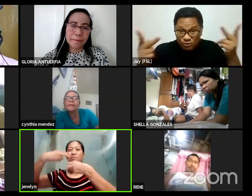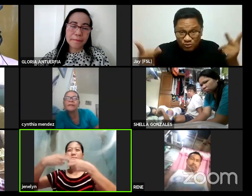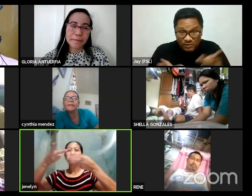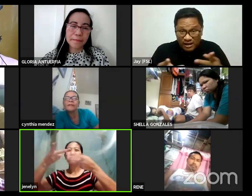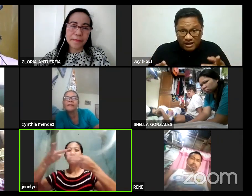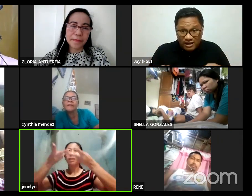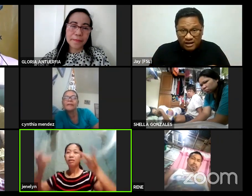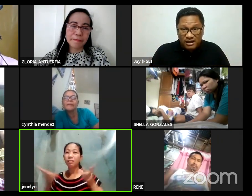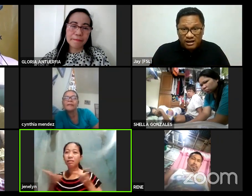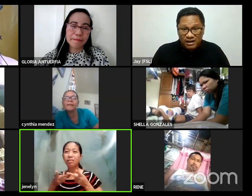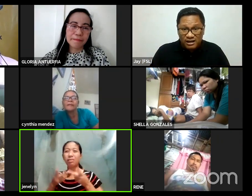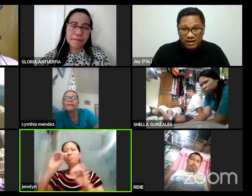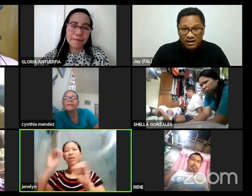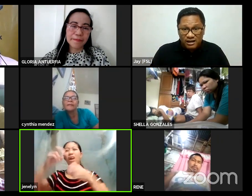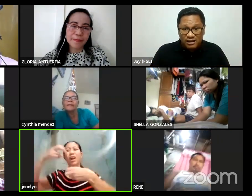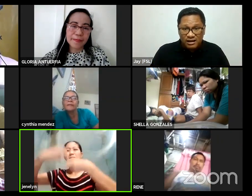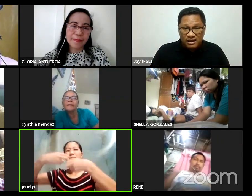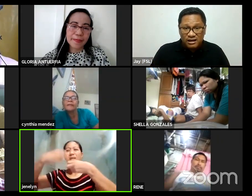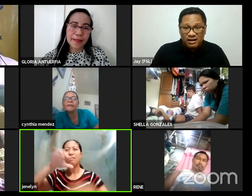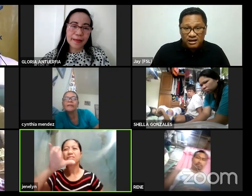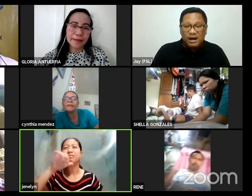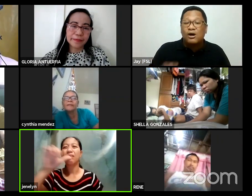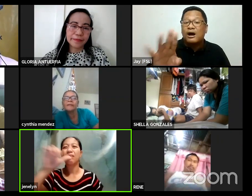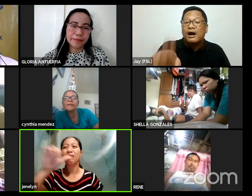If ever, anong business ang gusto mo